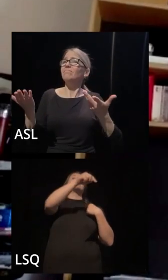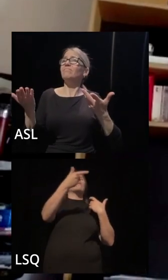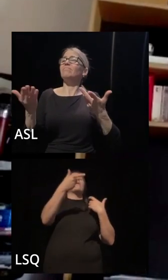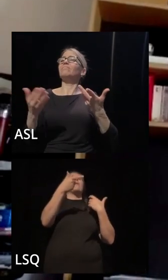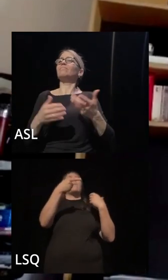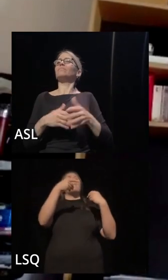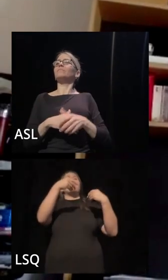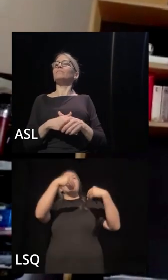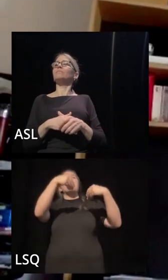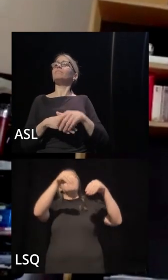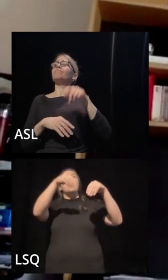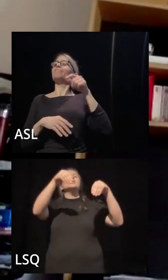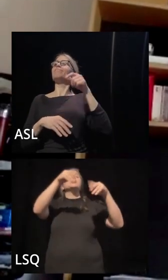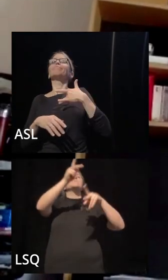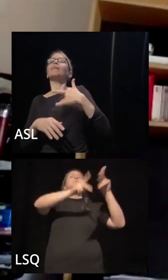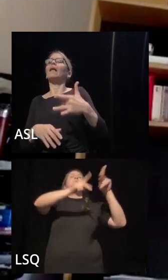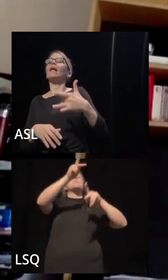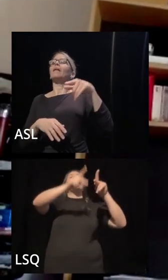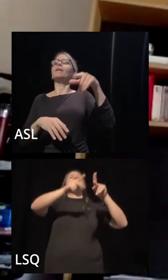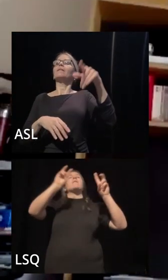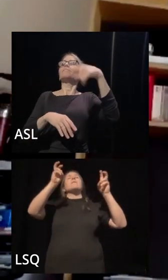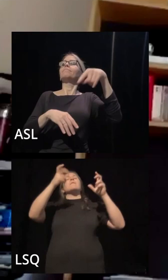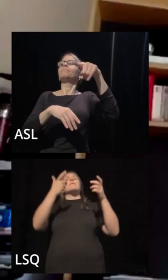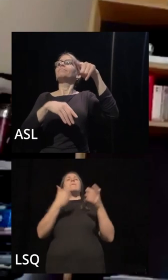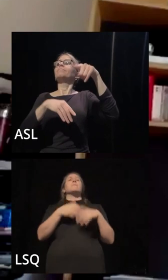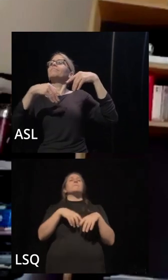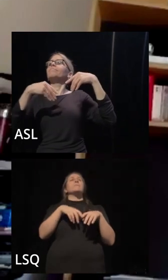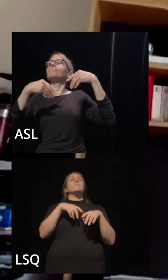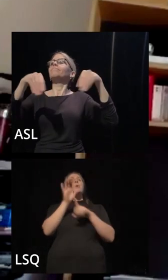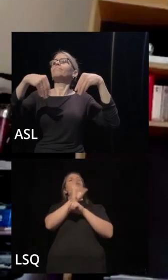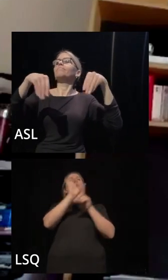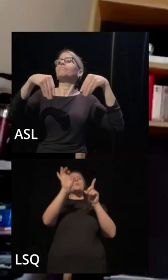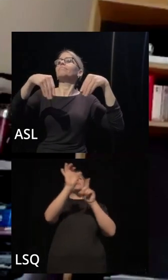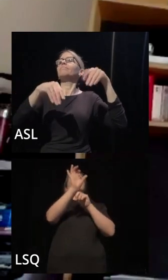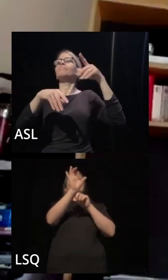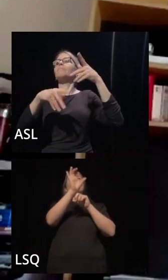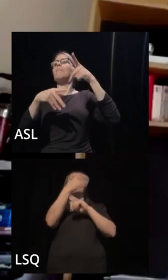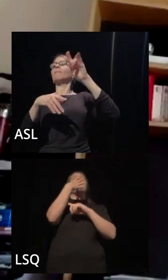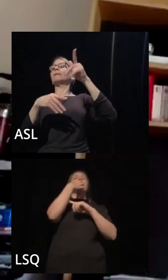en apportant une valeur ajoutée culturelle. Et donc, très vite,